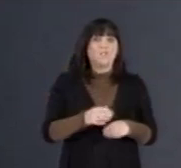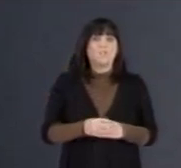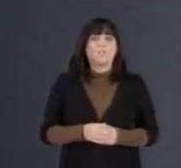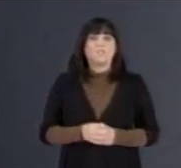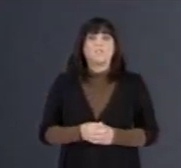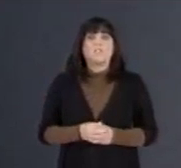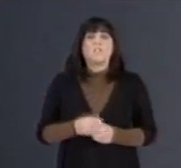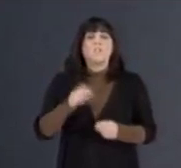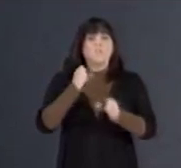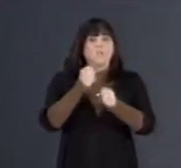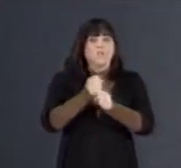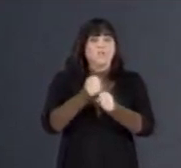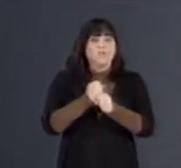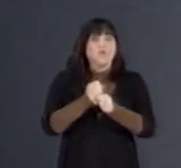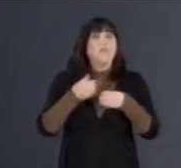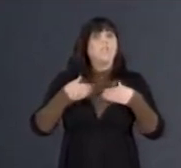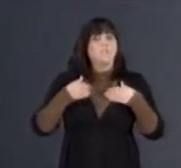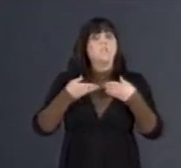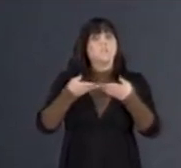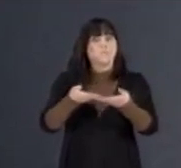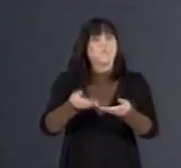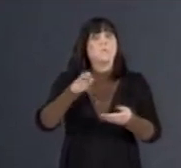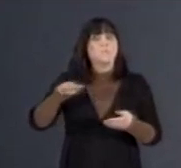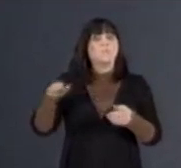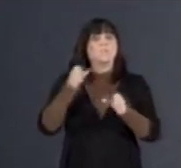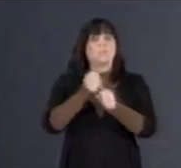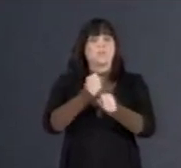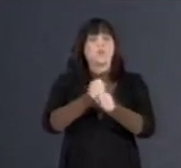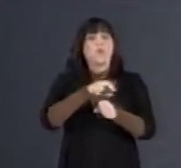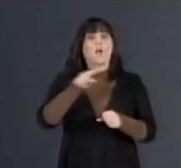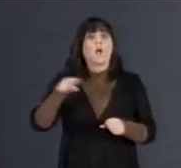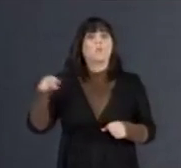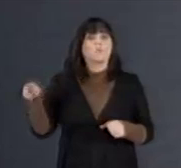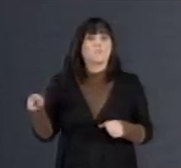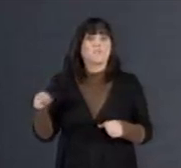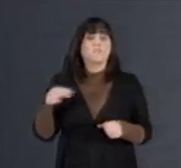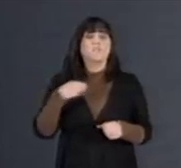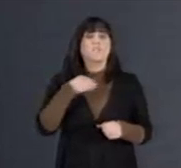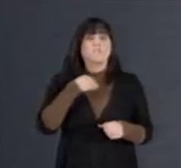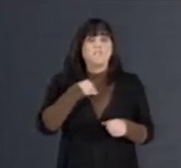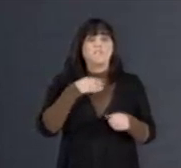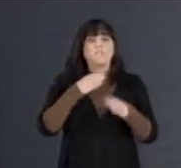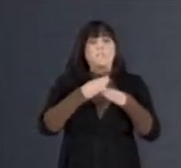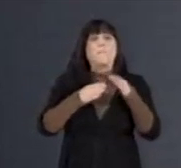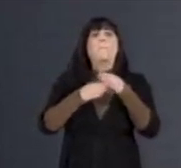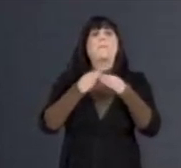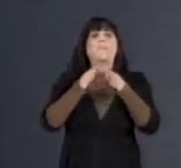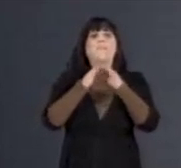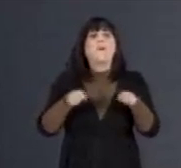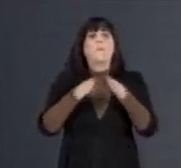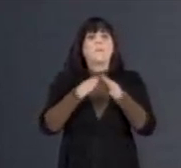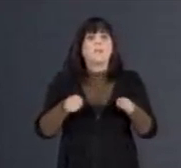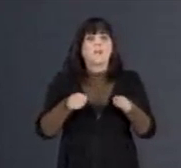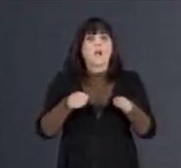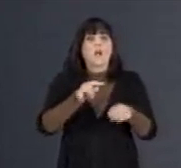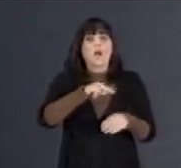Hannal 一şileri all 對不對 kondi gilulā un eski DOģY Nidibni fe the fabrika għaudax unha dmi għaudax